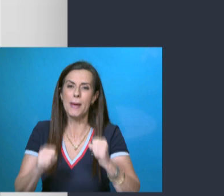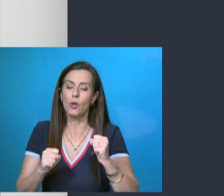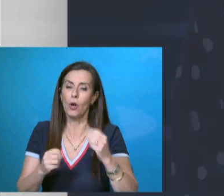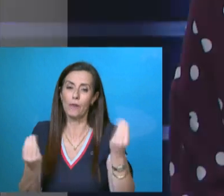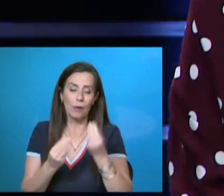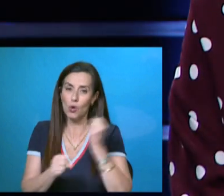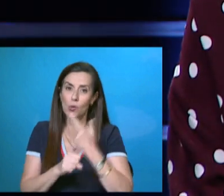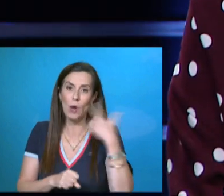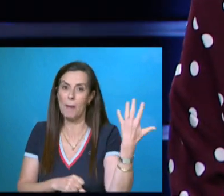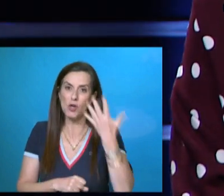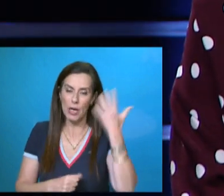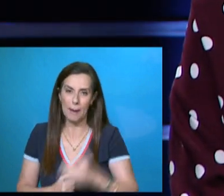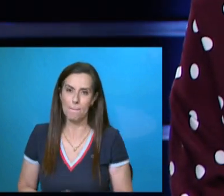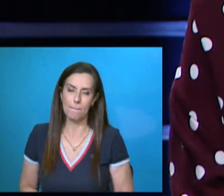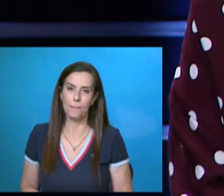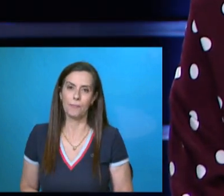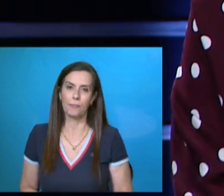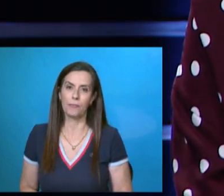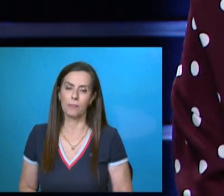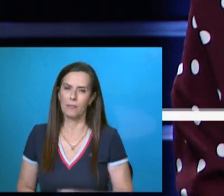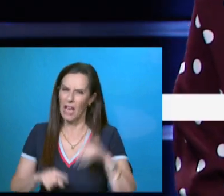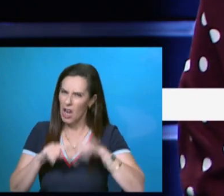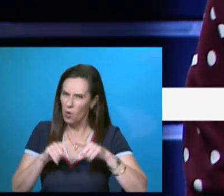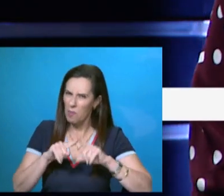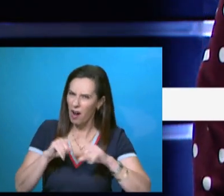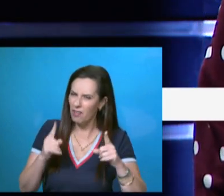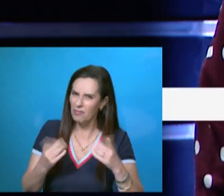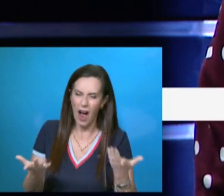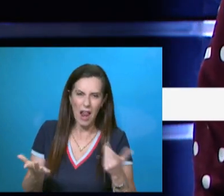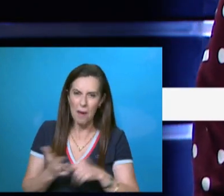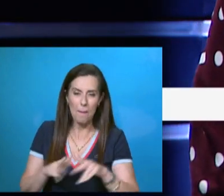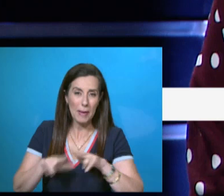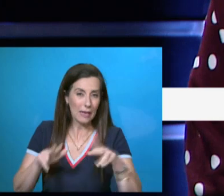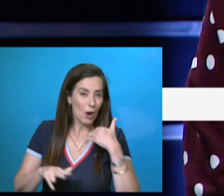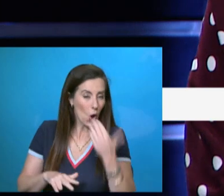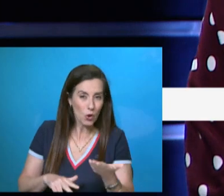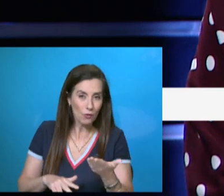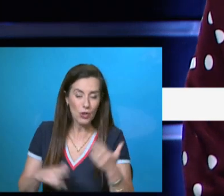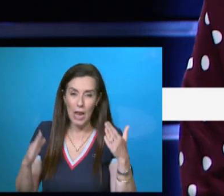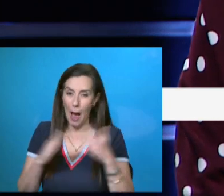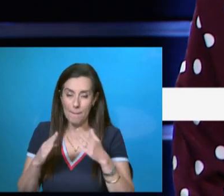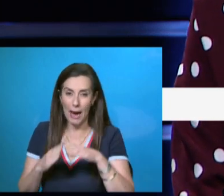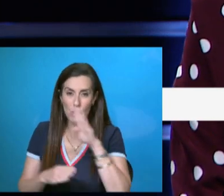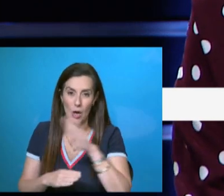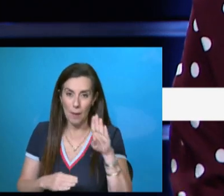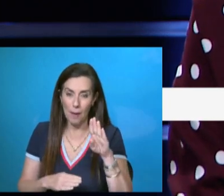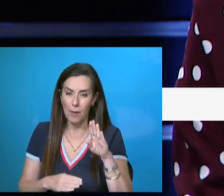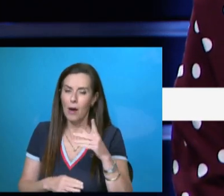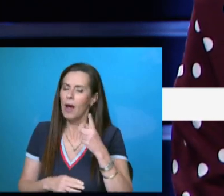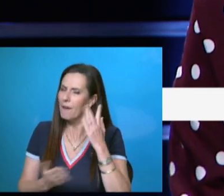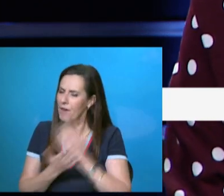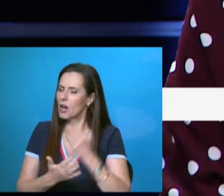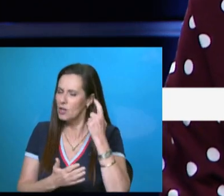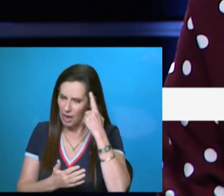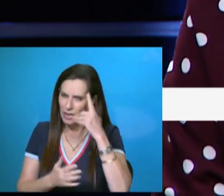שנים. ליקויים אחרים? על מצבו הרעוע של מעון ראש הממשלה קיבלנו סקירה מורחבת